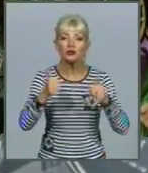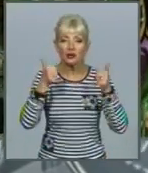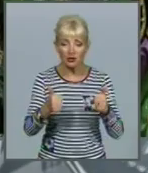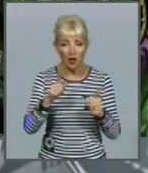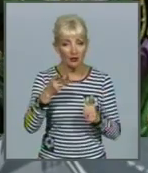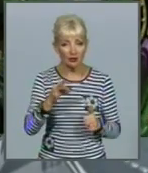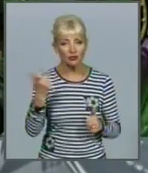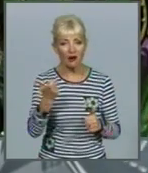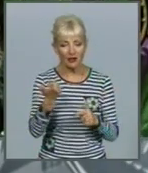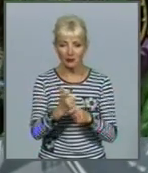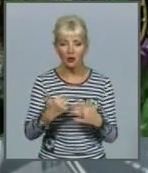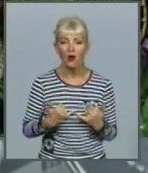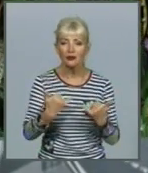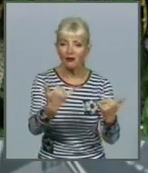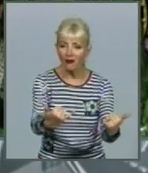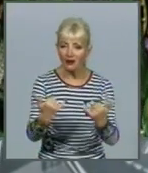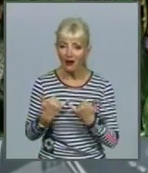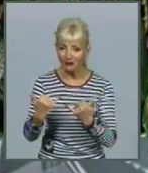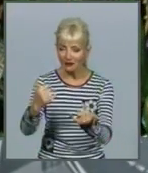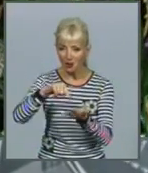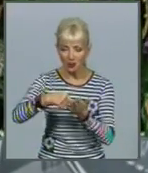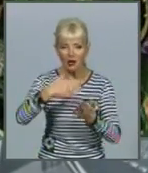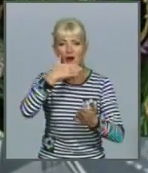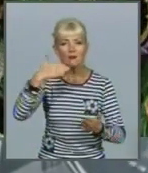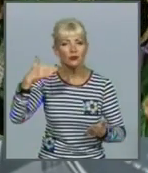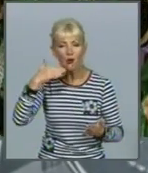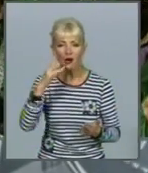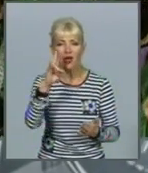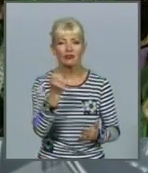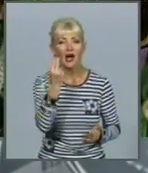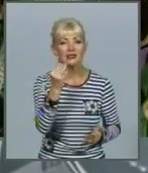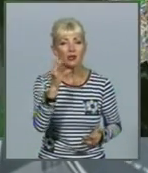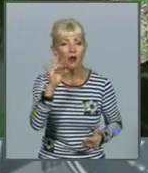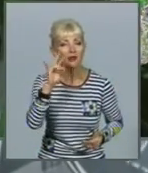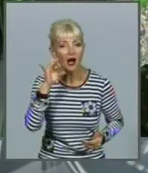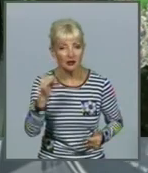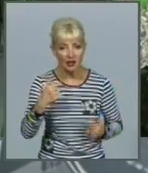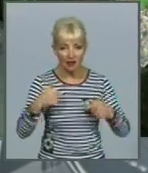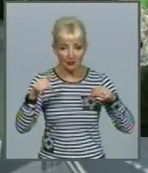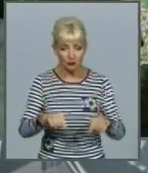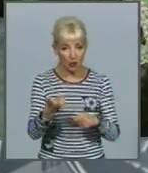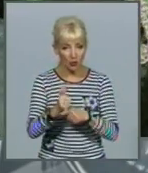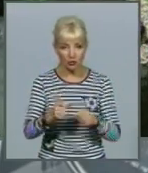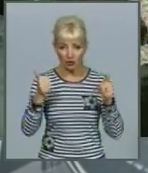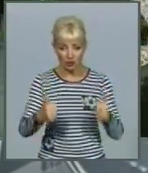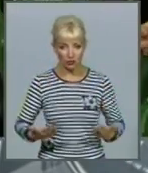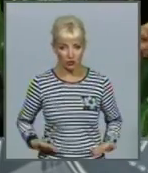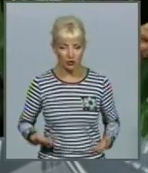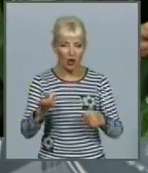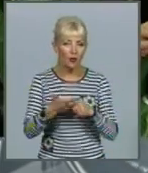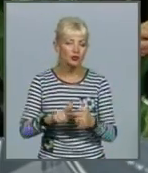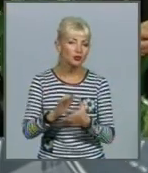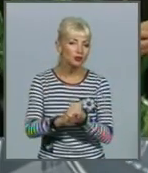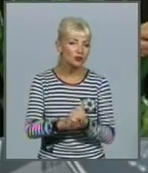міст, многонациональный город, и нам всем здесь очень хорошо живется, очень дружелюбно живется. И наша